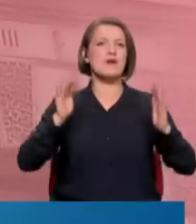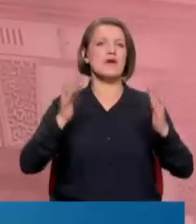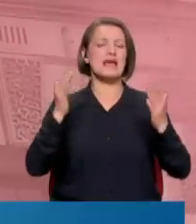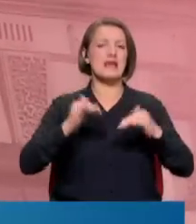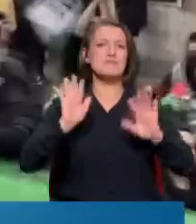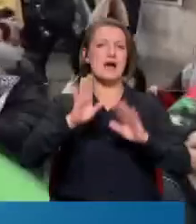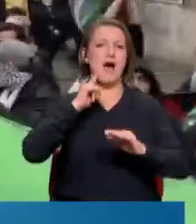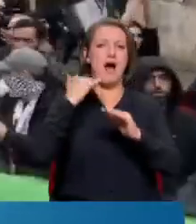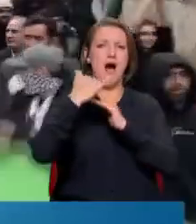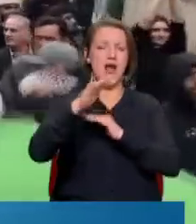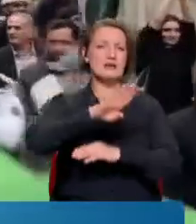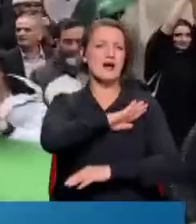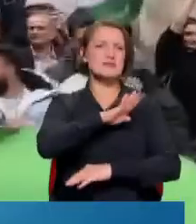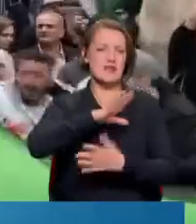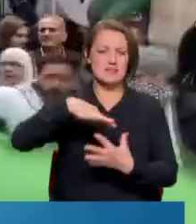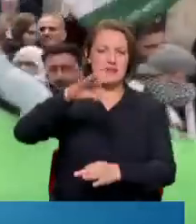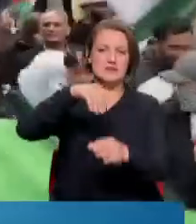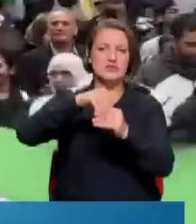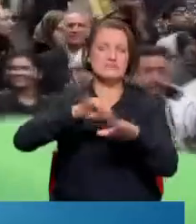halk gazzeliler için